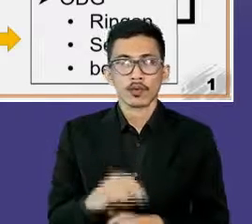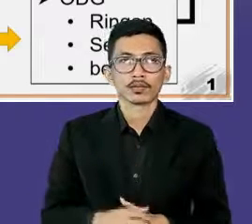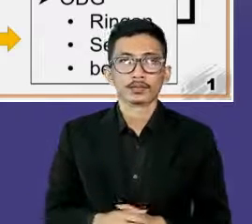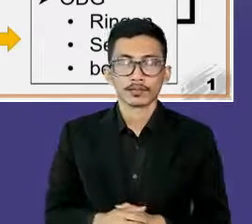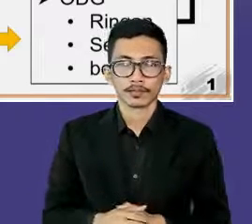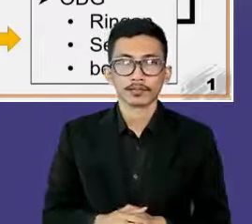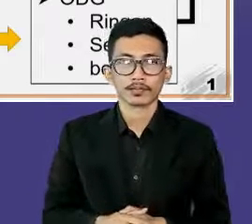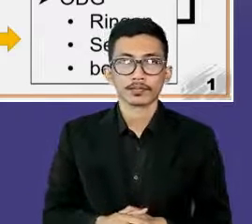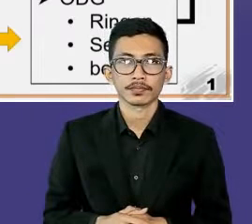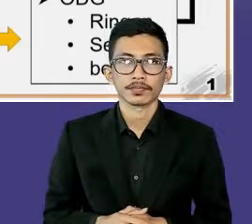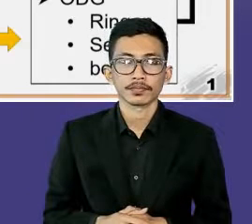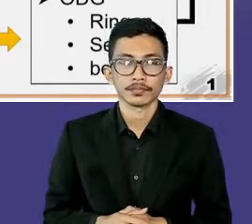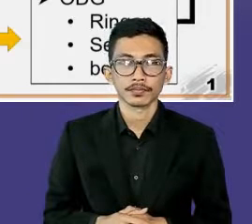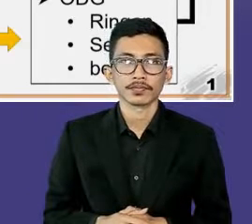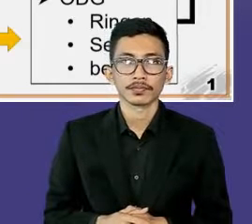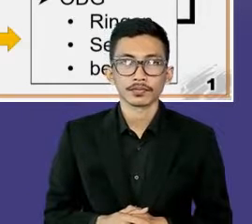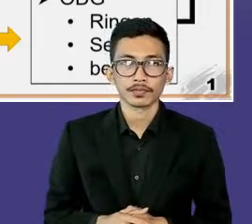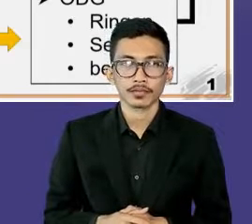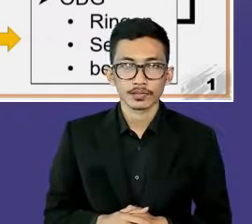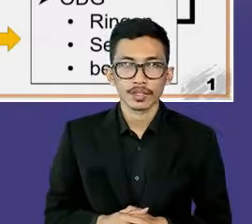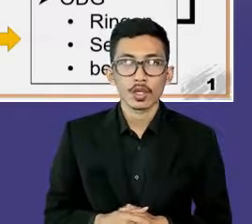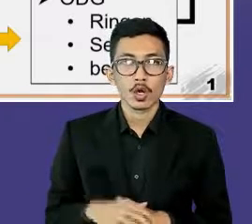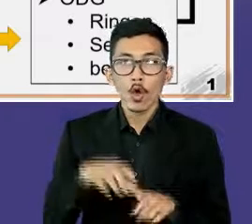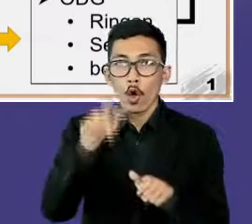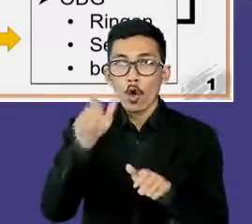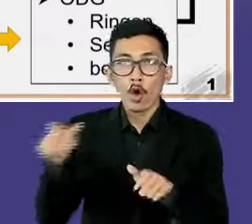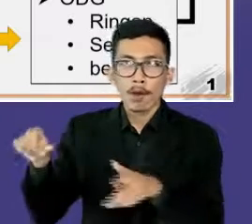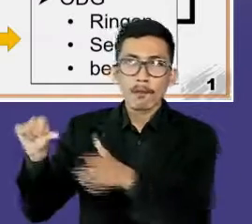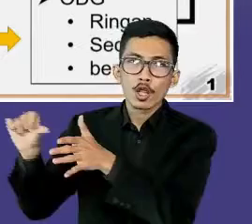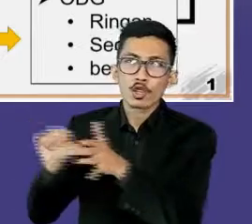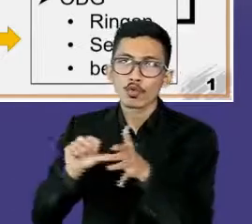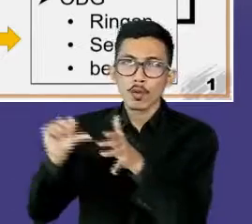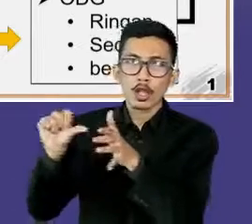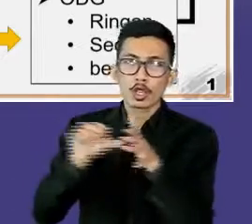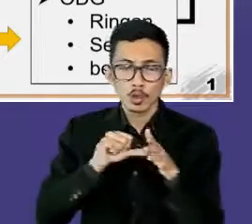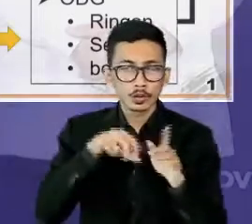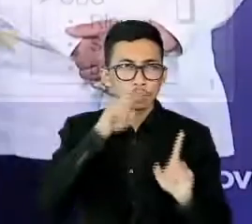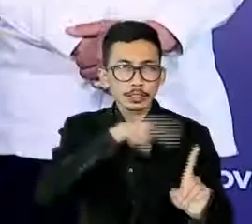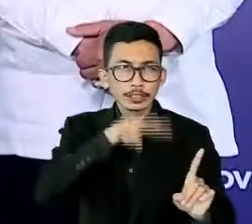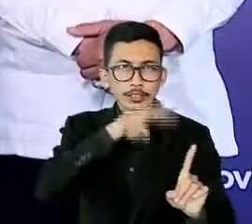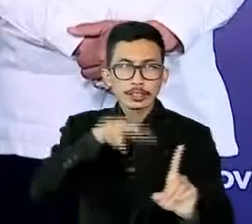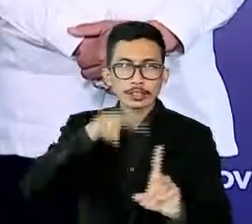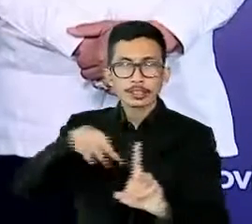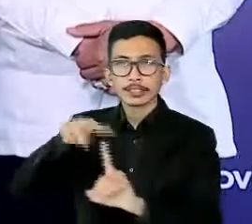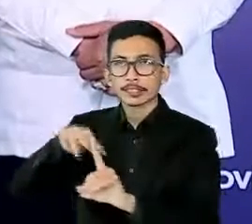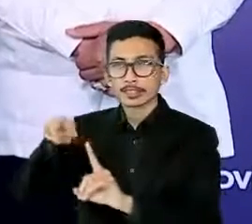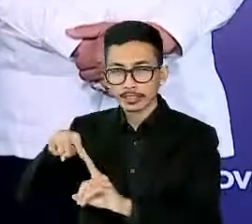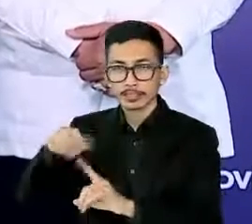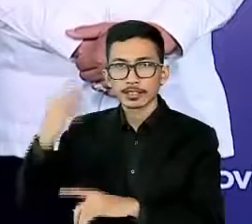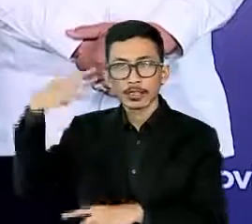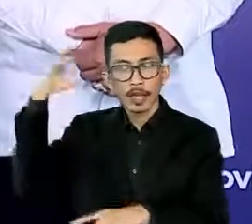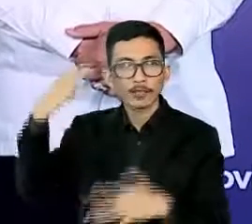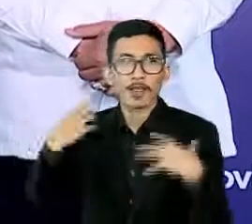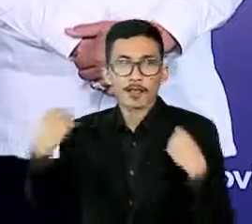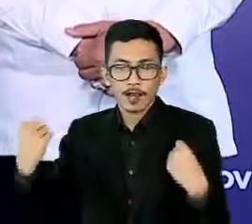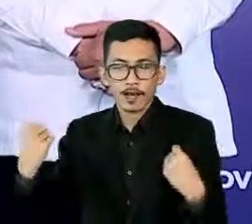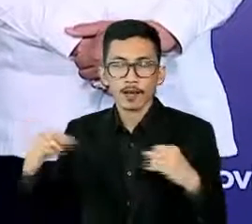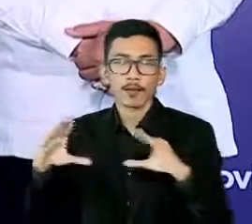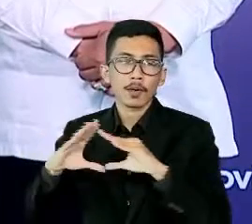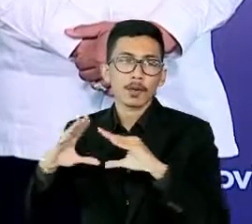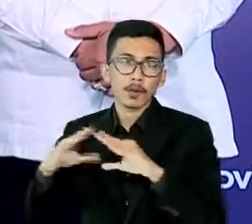memperbanyak resort-resort dari tni-polri dan Dinas Kesehatan ia termasuk dari